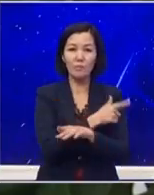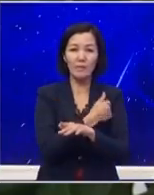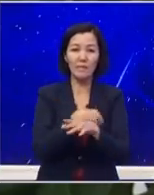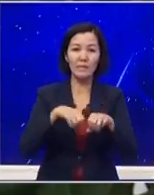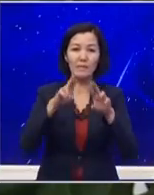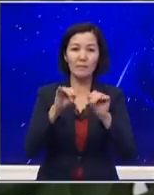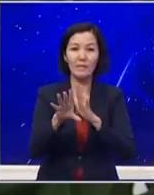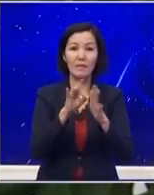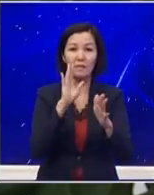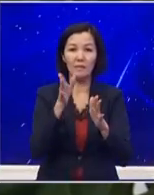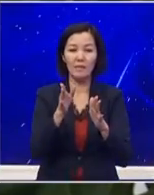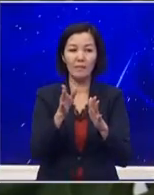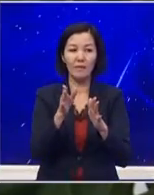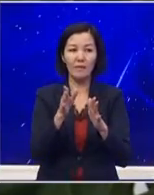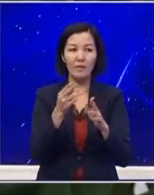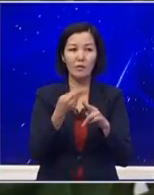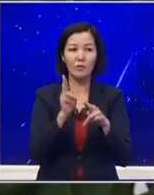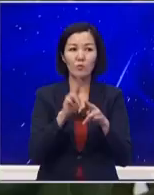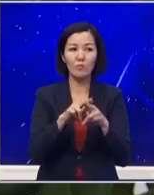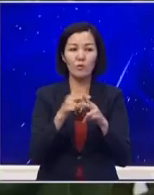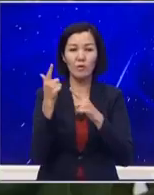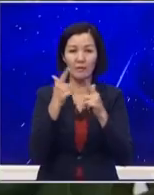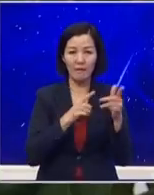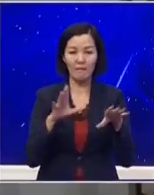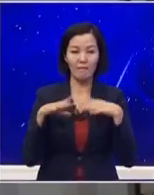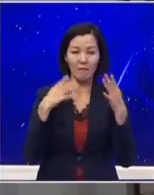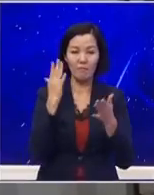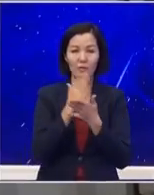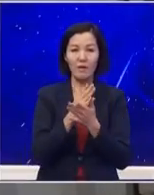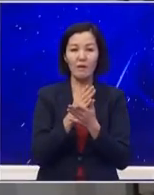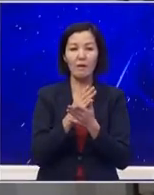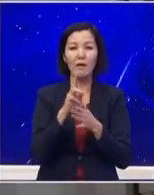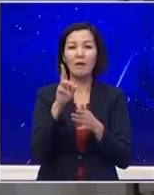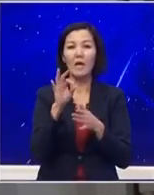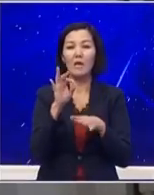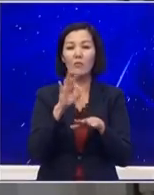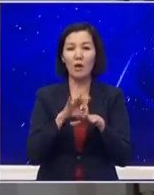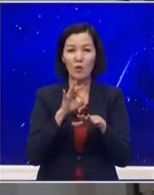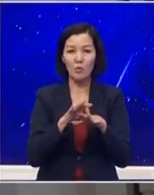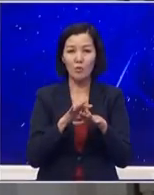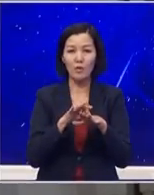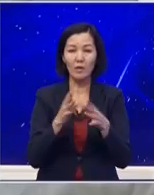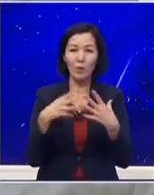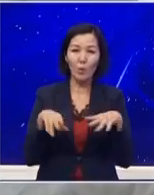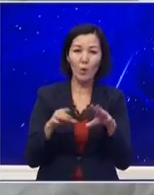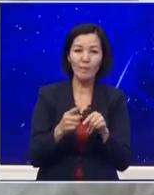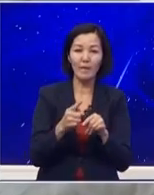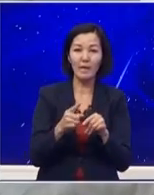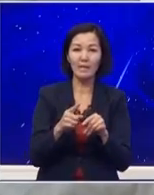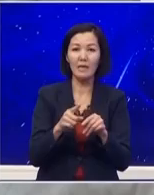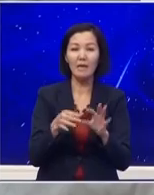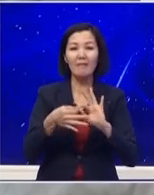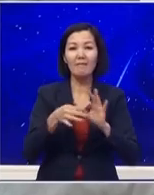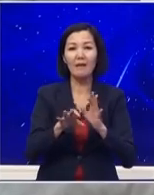мамандығын таңдайын деп отыр. Таңдап сол бойынша дайындық жүргізуде. Коронавирус қоғамдағы бір мәселені анықтап берді. Дәрігерлер